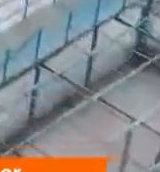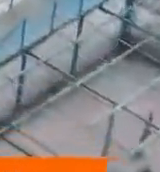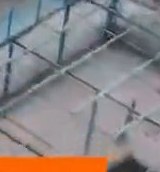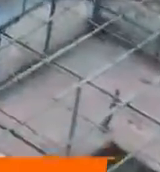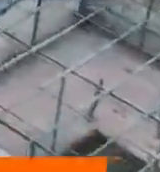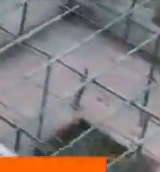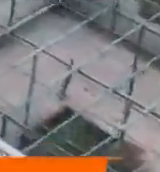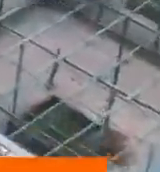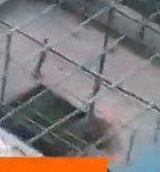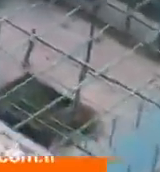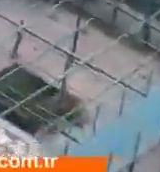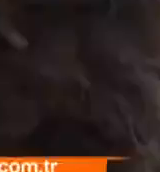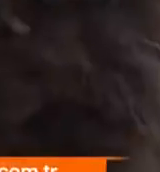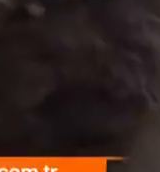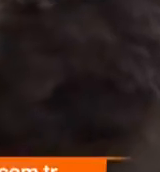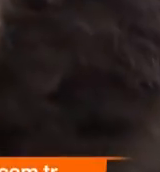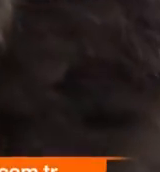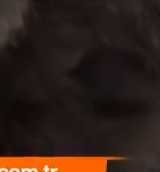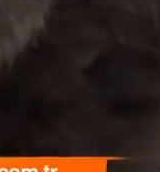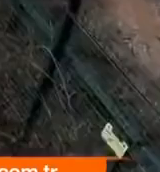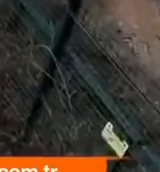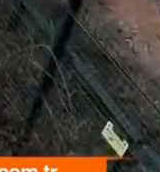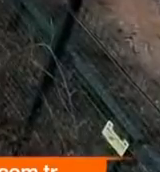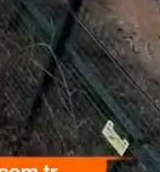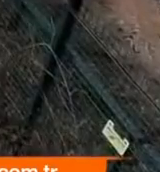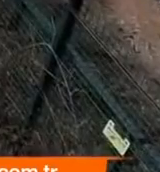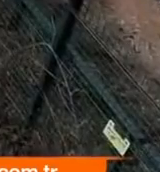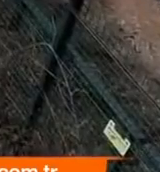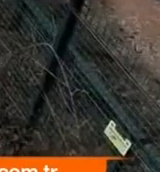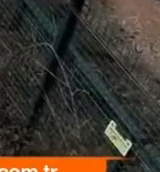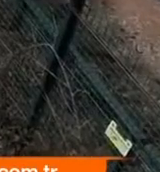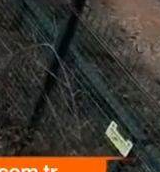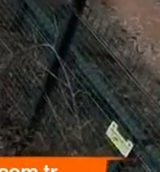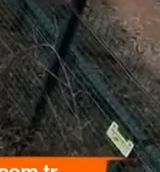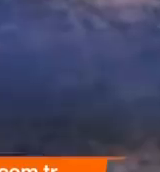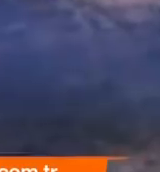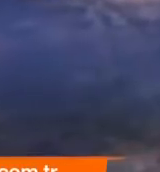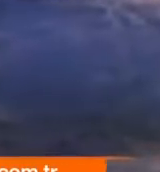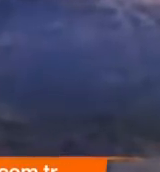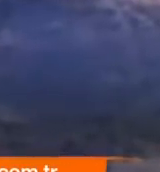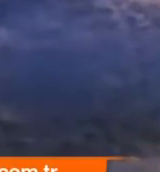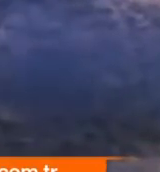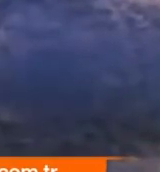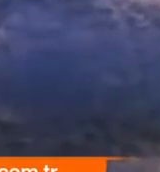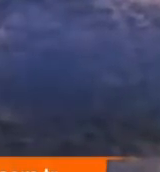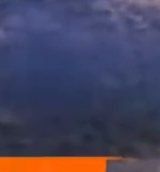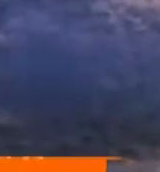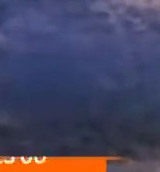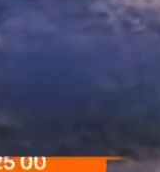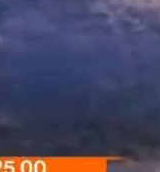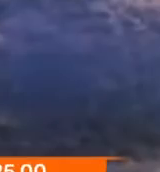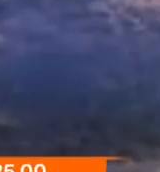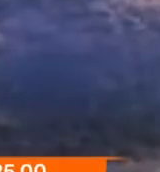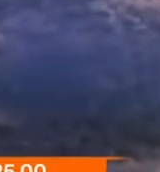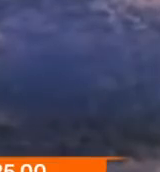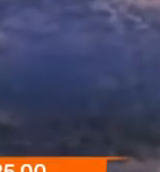Geniş arazide keyifleri yerinde ama bir sorun var. Kış gelmesine rağmen uyumuyorlar. Ayıların uykusuz kışı